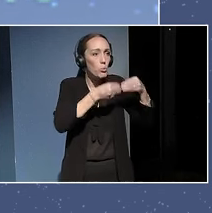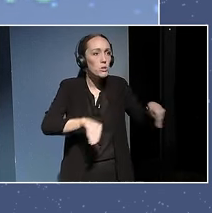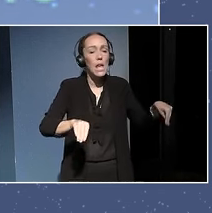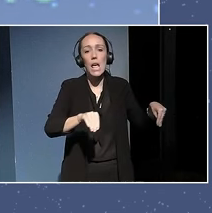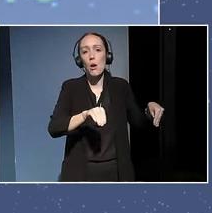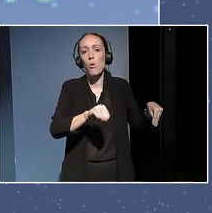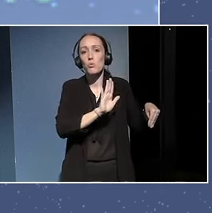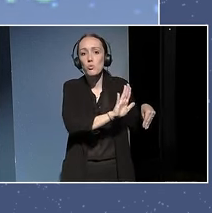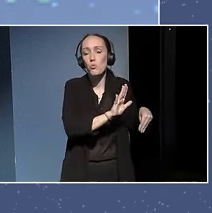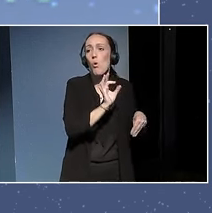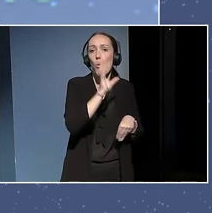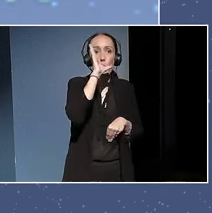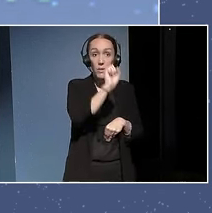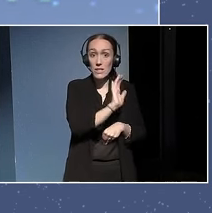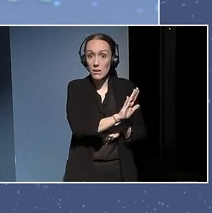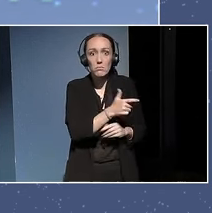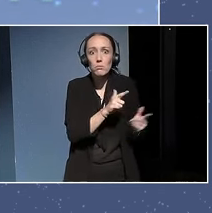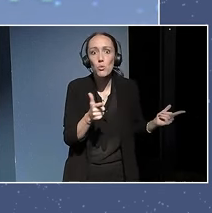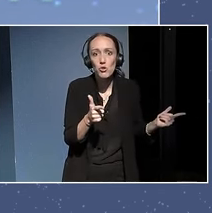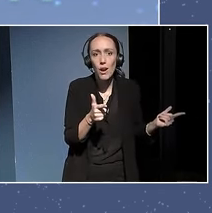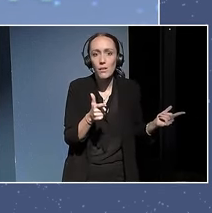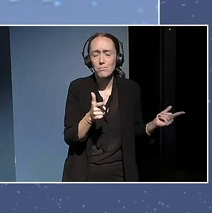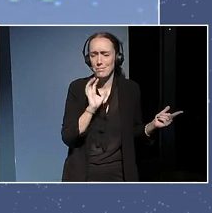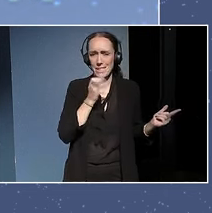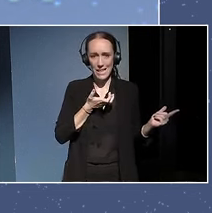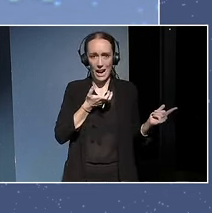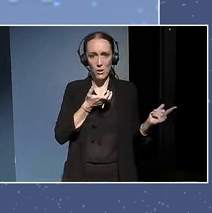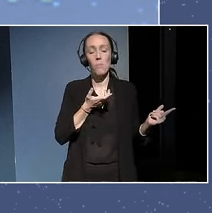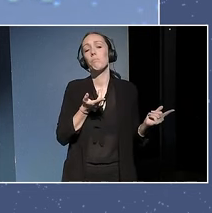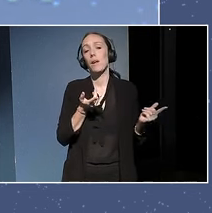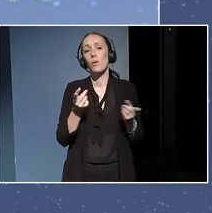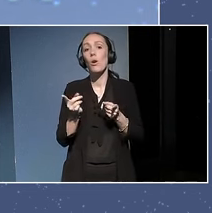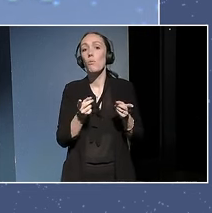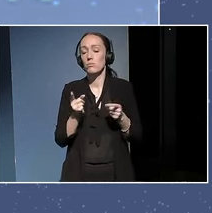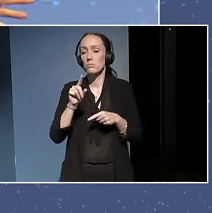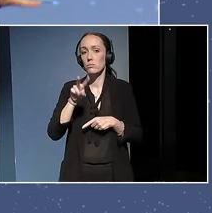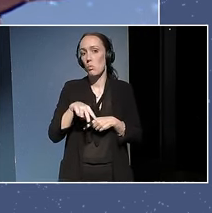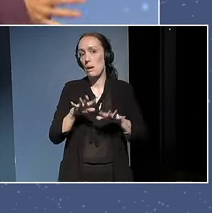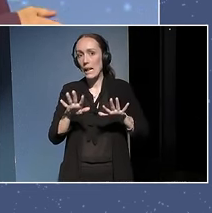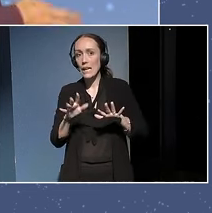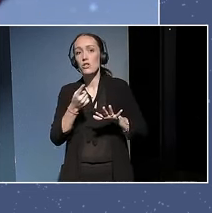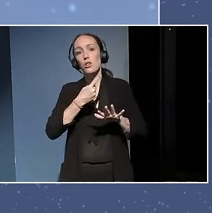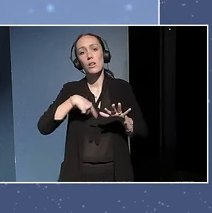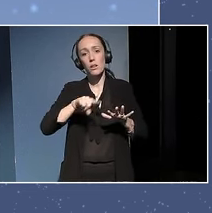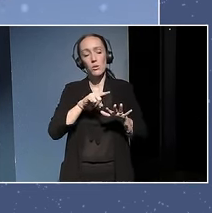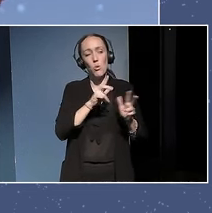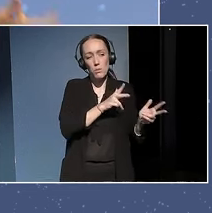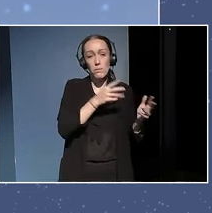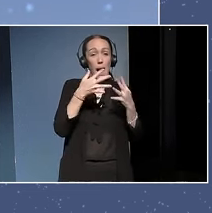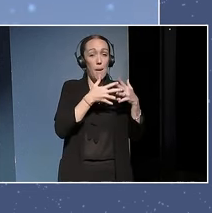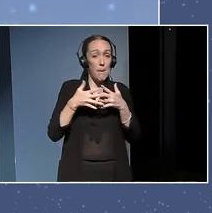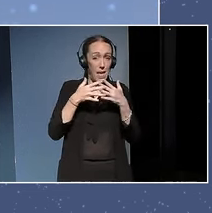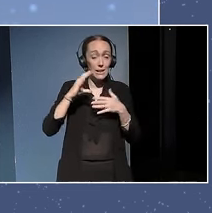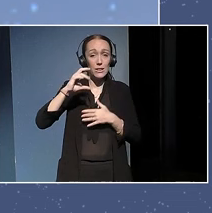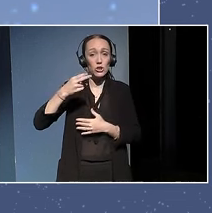mettere questi fossili quindi le portiamo temporaneamente a Chicago dove il paleontologo pols sereno che ha i soldi di